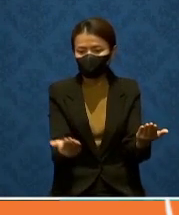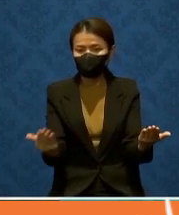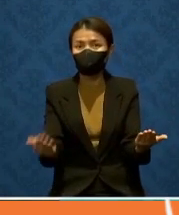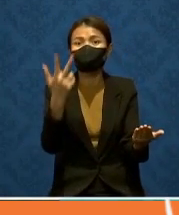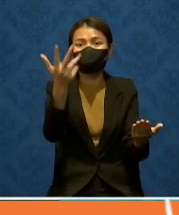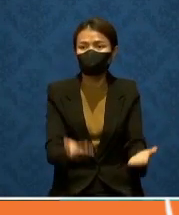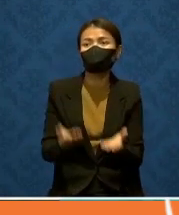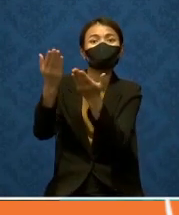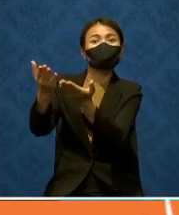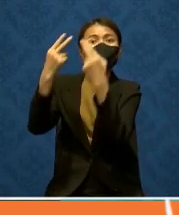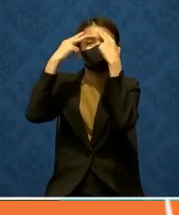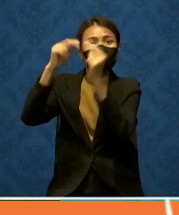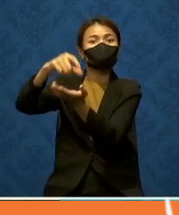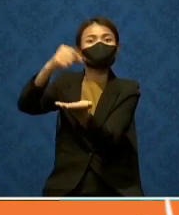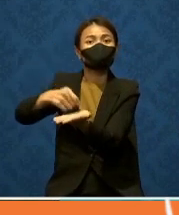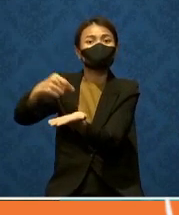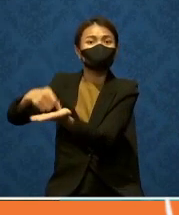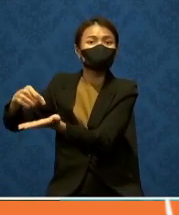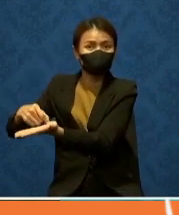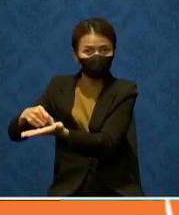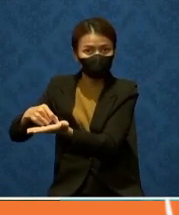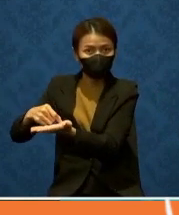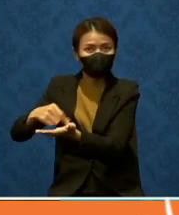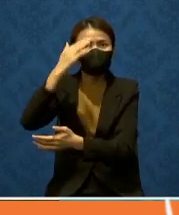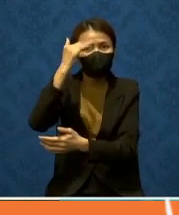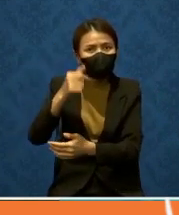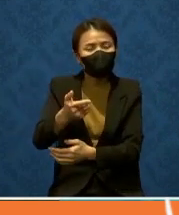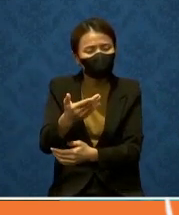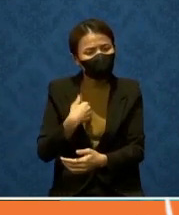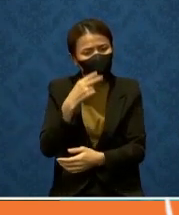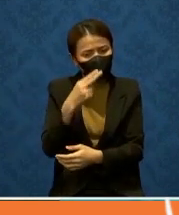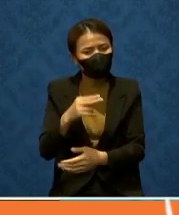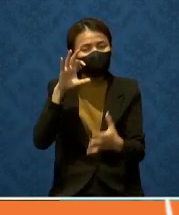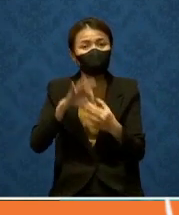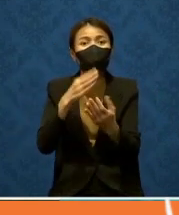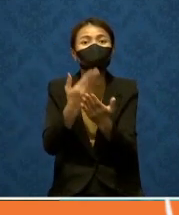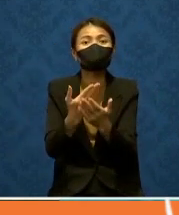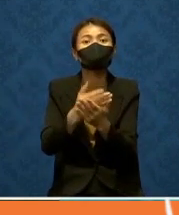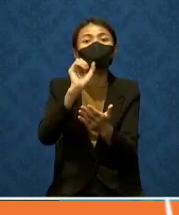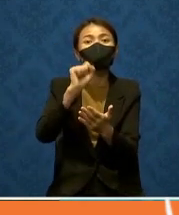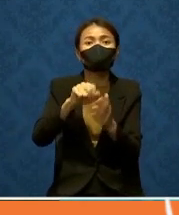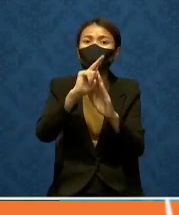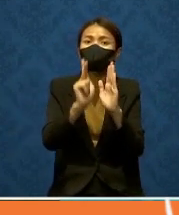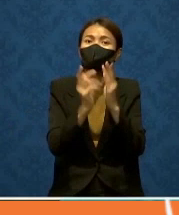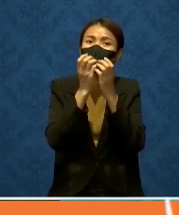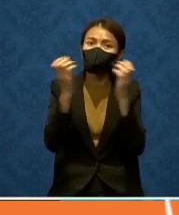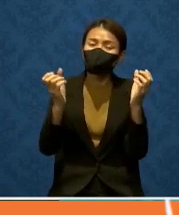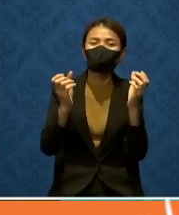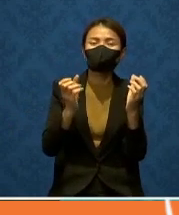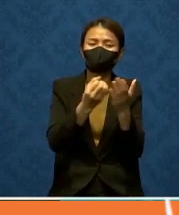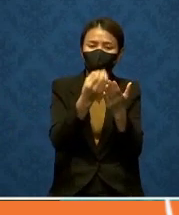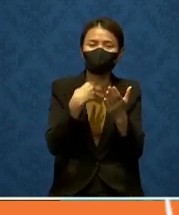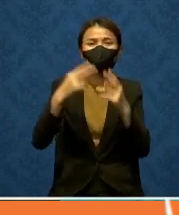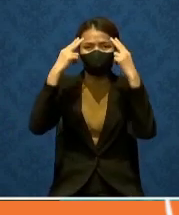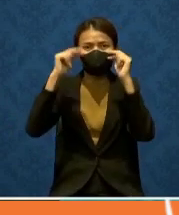ราะว่าท่านประธานมองว่ามันเป็นเรื่องของการเงินซึ่งตามรัฐธรรมนูญก็คือต้องให้ท่านนายกเป็นคนลงนามเพราะนั้นสิ่